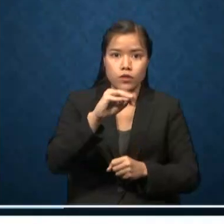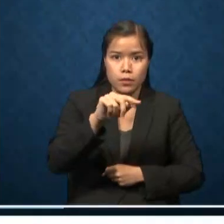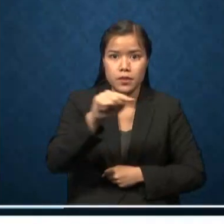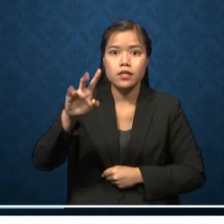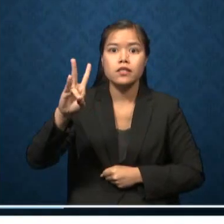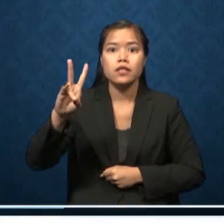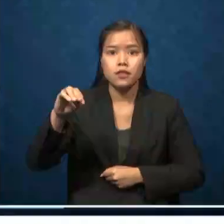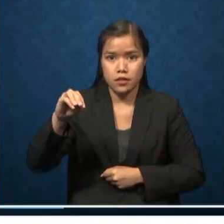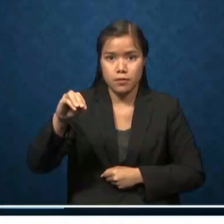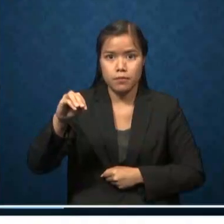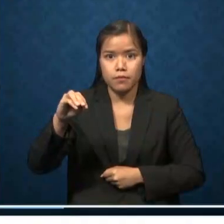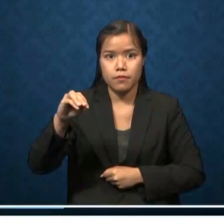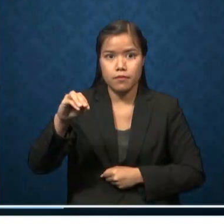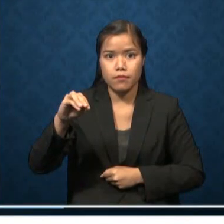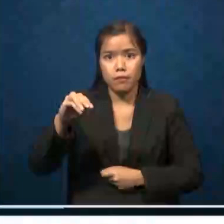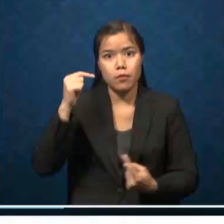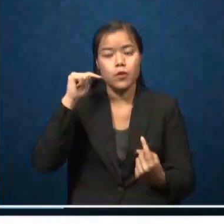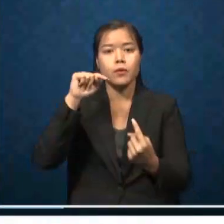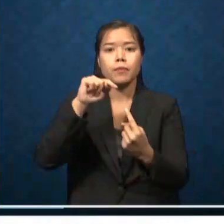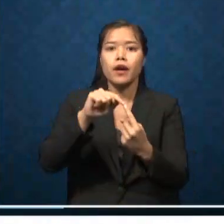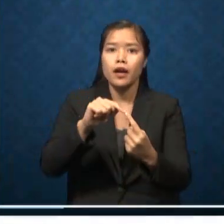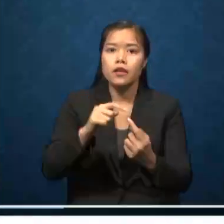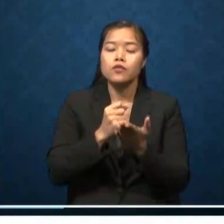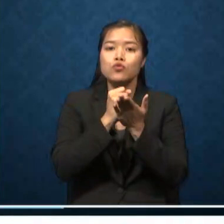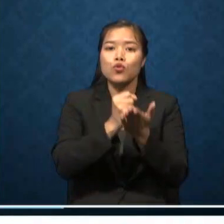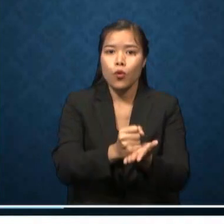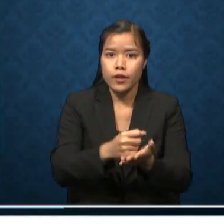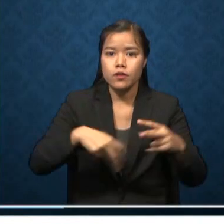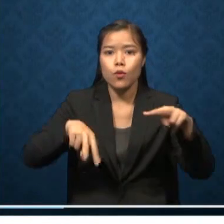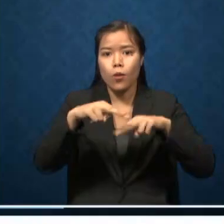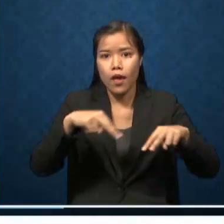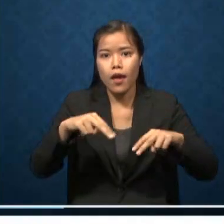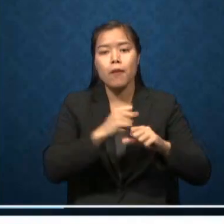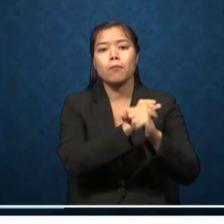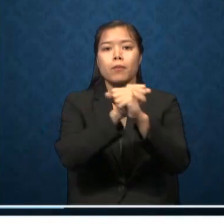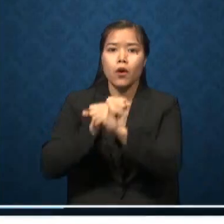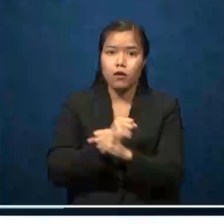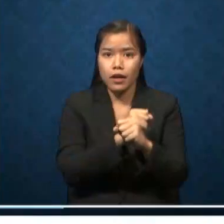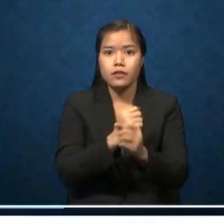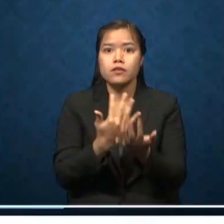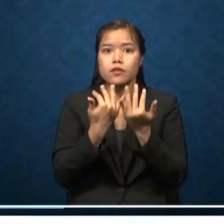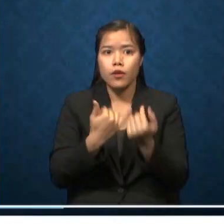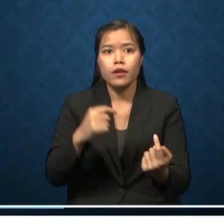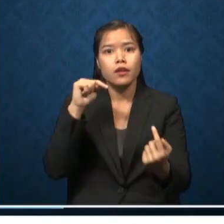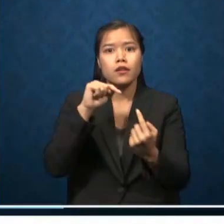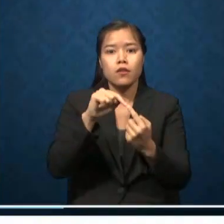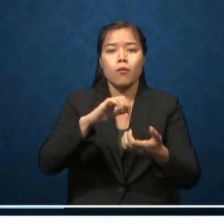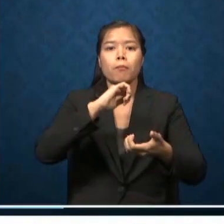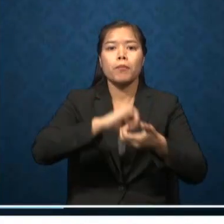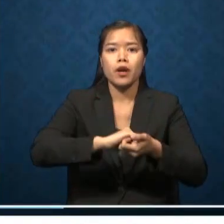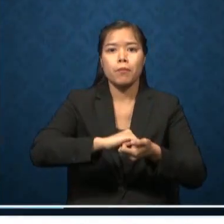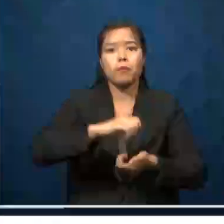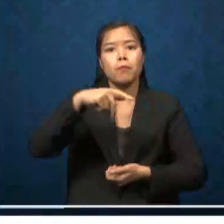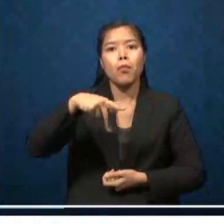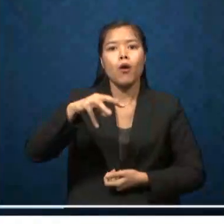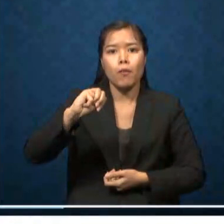คะมมุ่งหน้าเข้าสู่ทิศทางของการบูรณาการทั้งส่งเสริมป้องกันนะคะตอนนี้เราบูรณาการชี้เป้าร่วมกับพมกับอบท